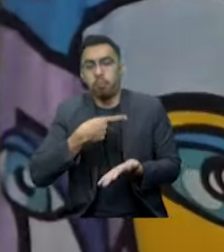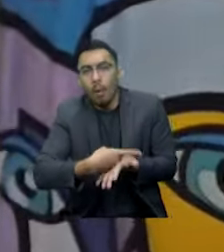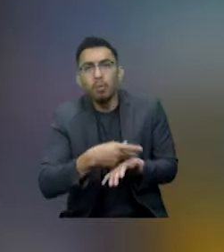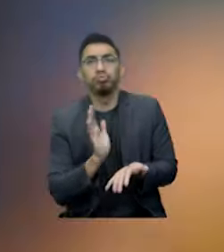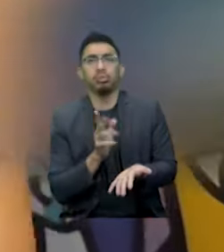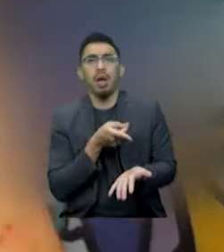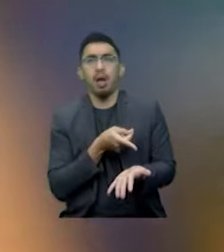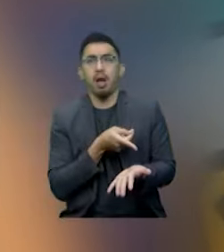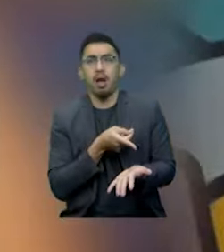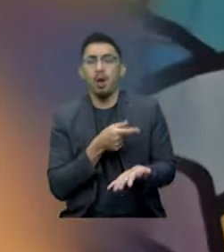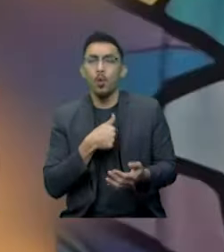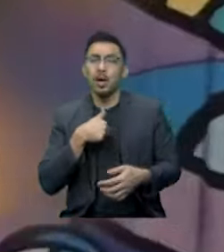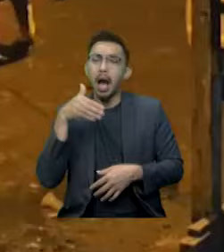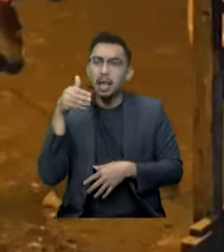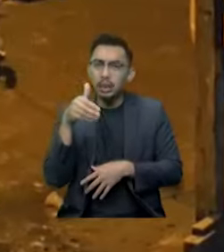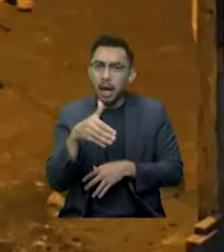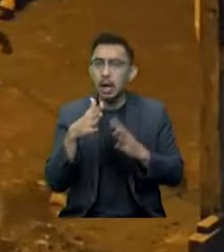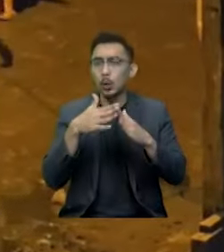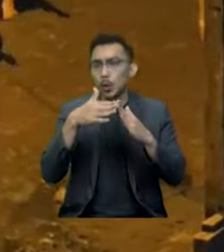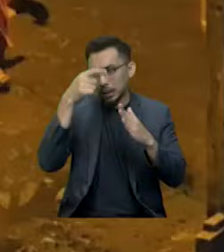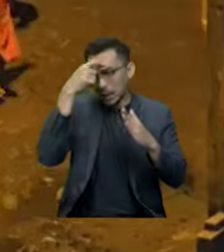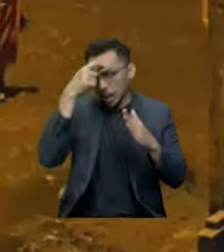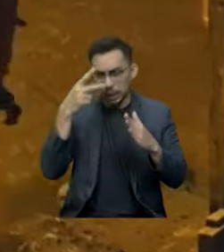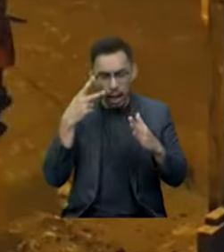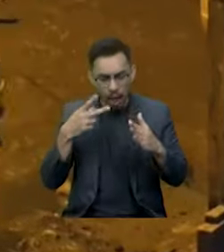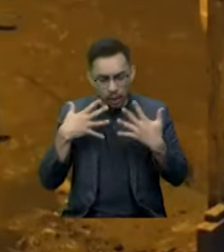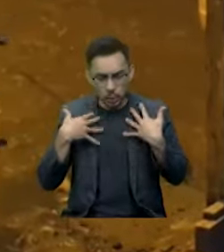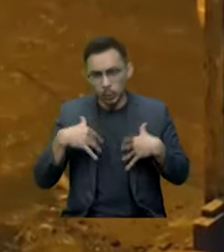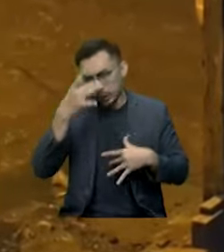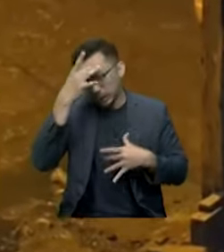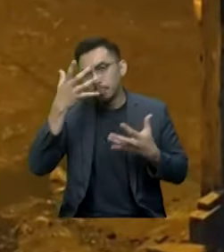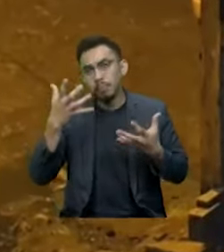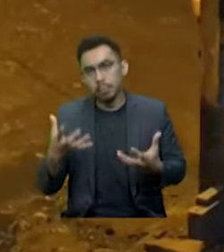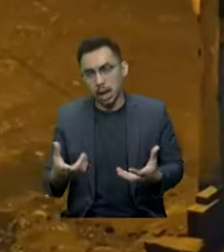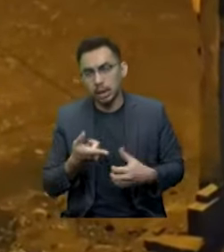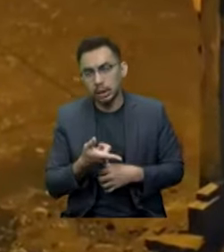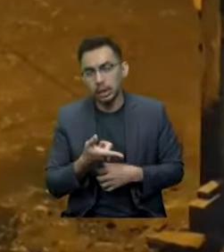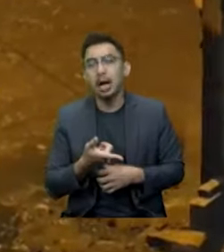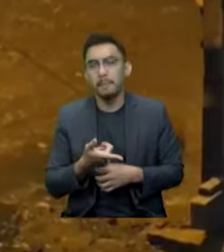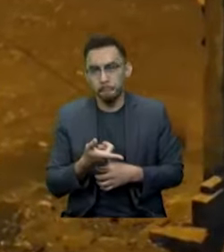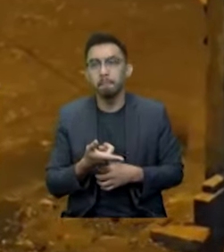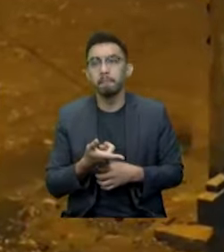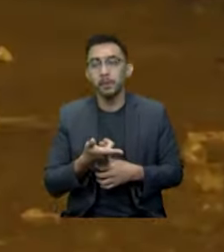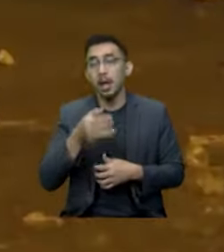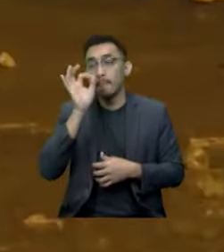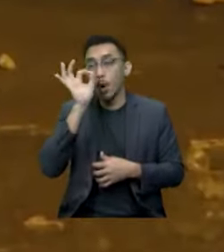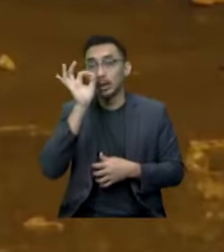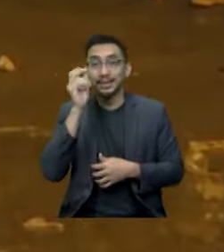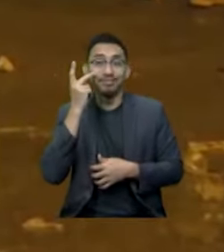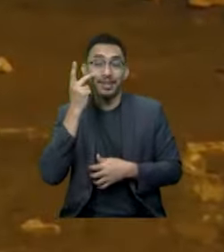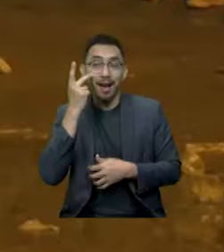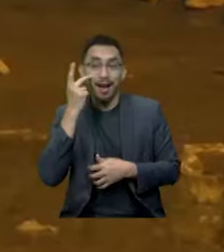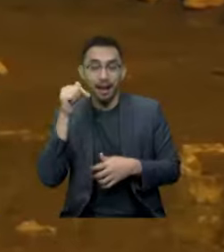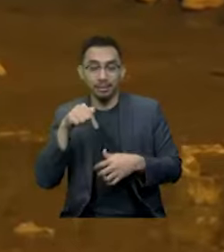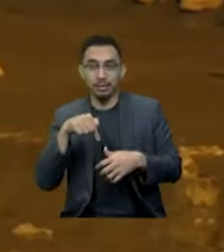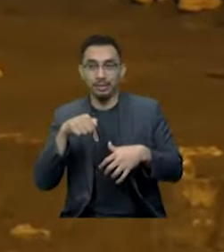datangin di PSD, udah kritis, Bang. Pasca kejadian, Polres Pelabuhan Belawan berjaga di lokasi tertembaknya korban.